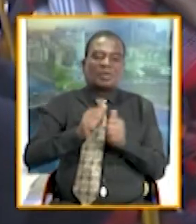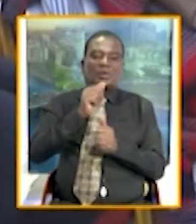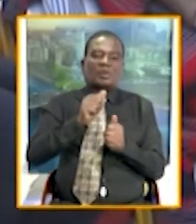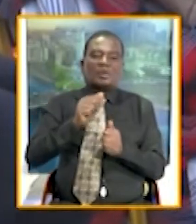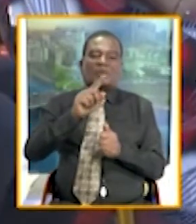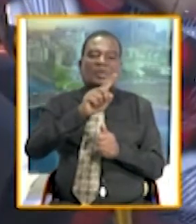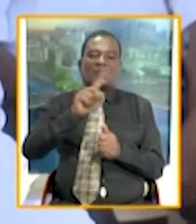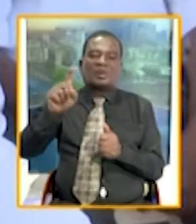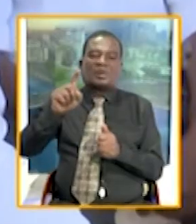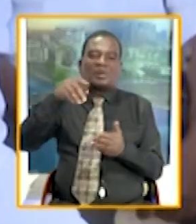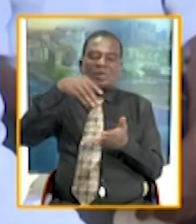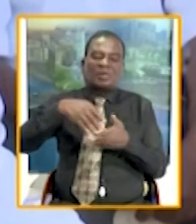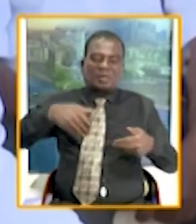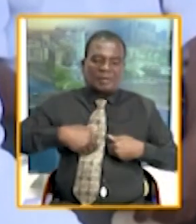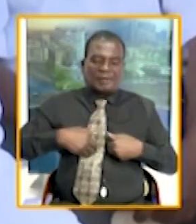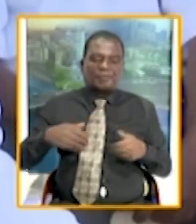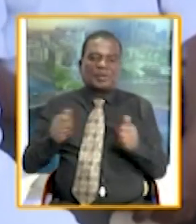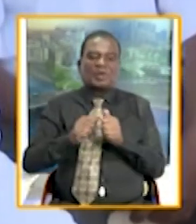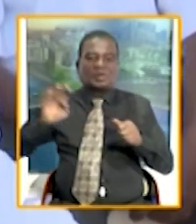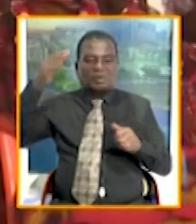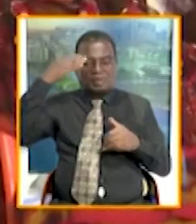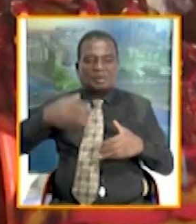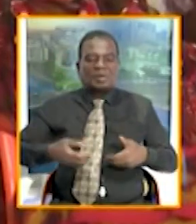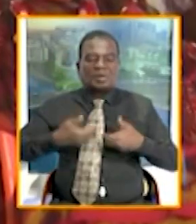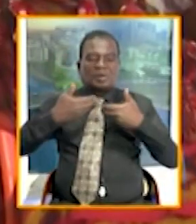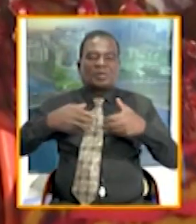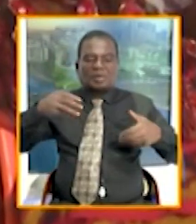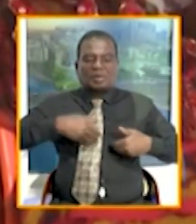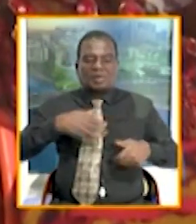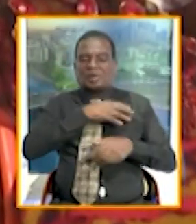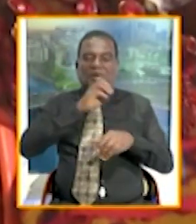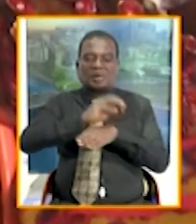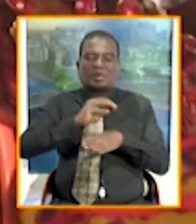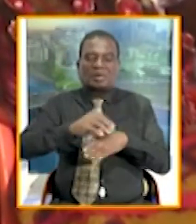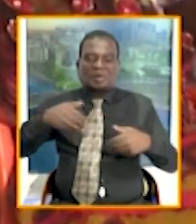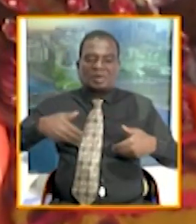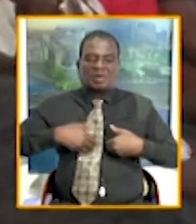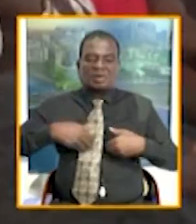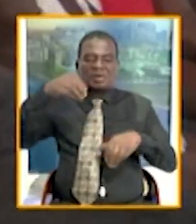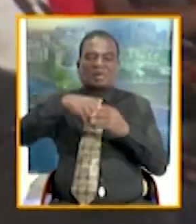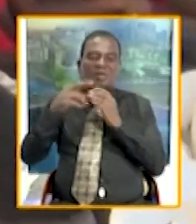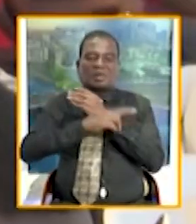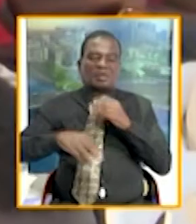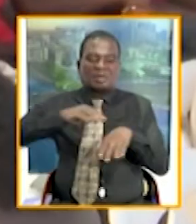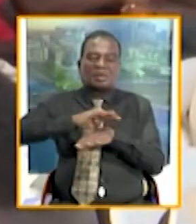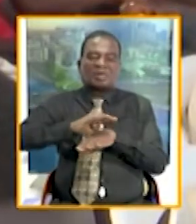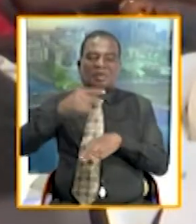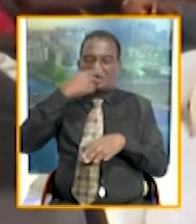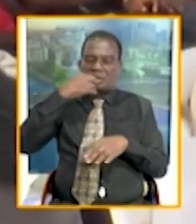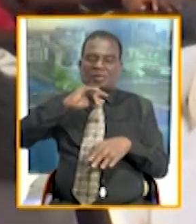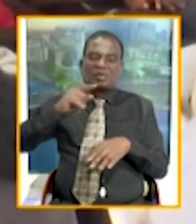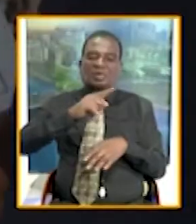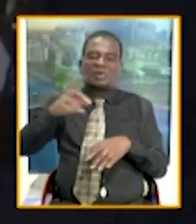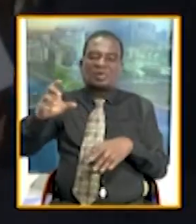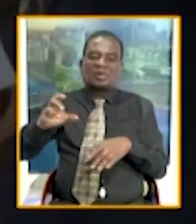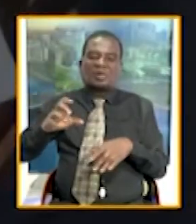Une initiative du gouvernement à travers le ministère de la Promotion de la Jeunesse et de l'Emploi des Jeunes. Dans la région de Gbeke, ce sont entre